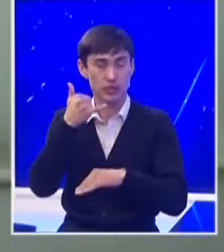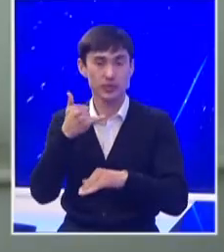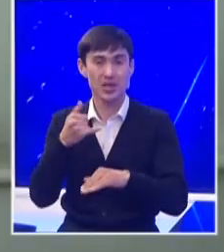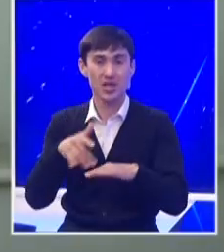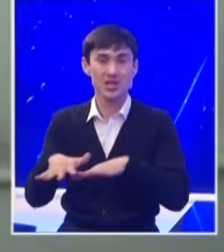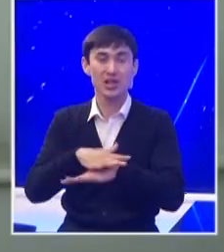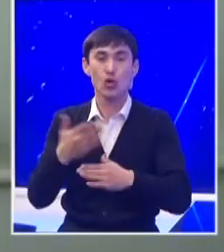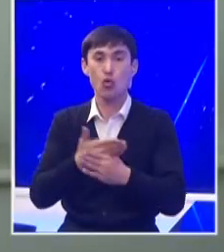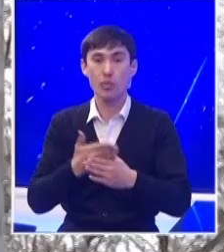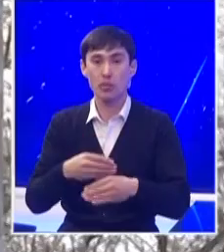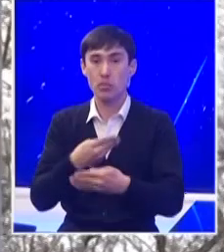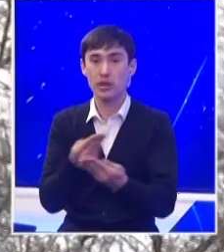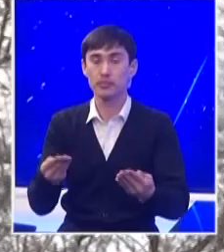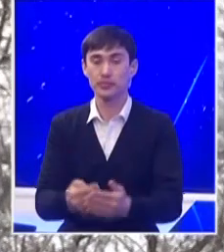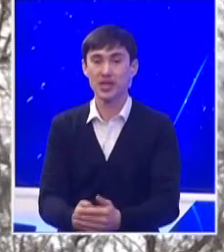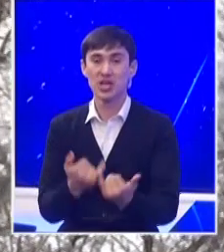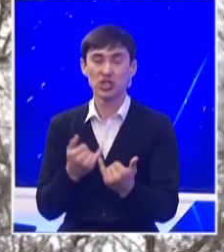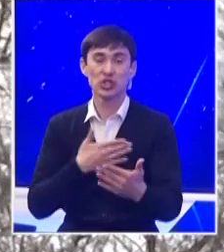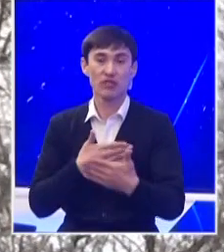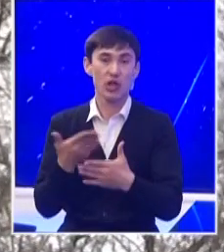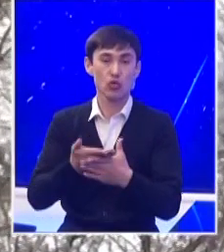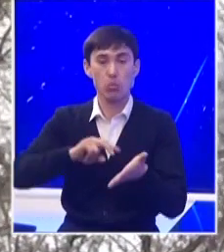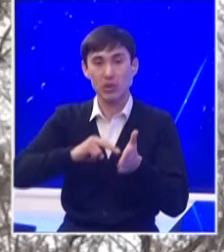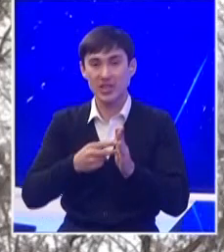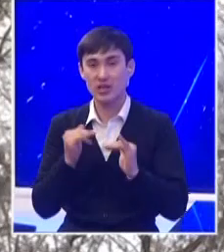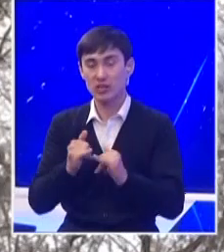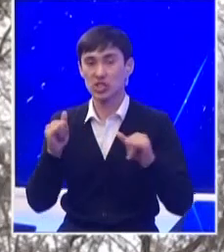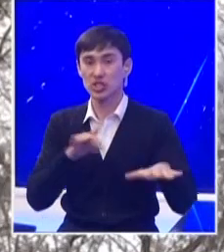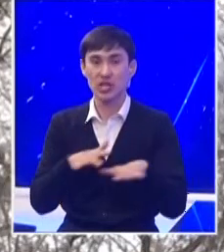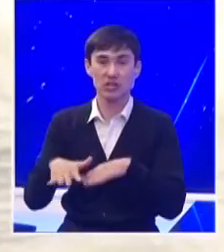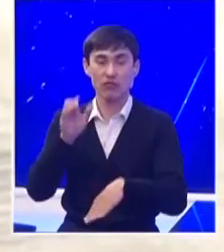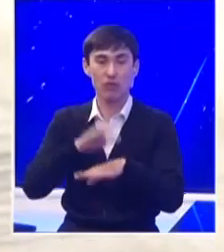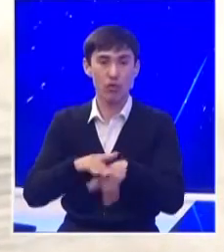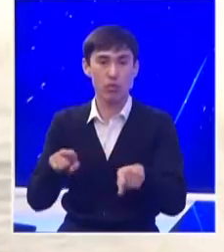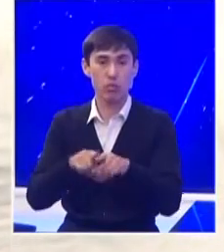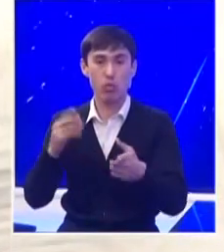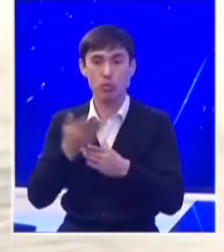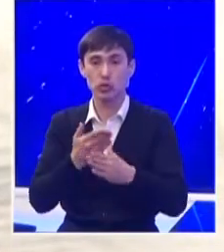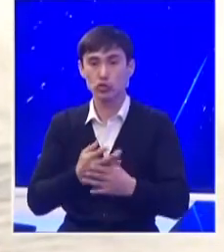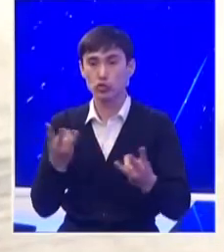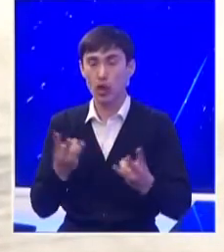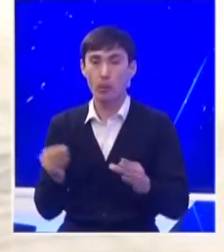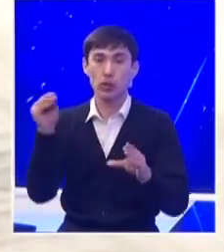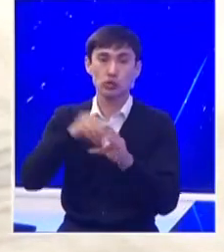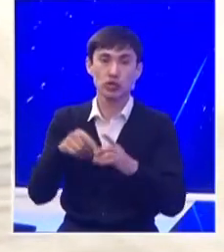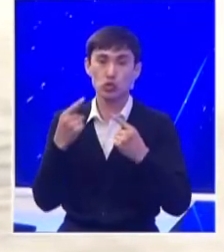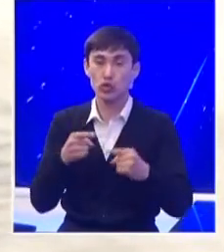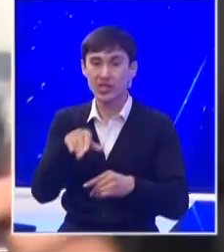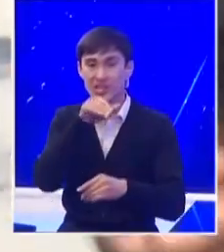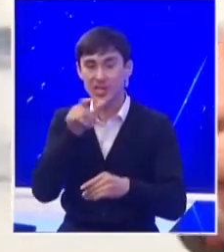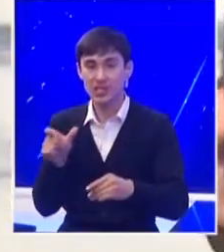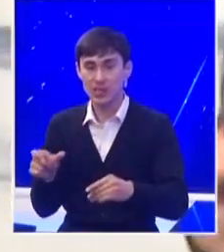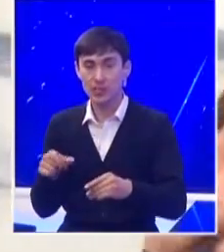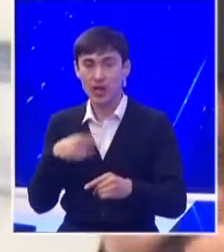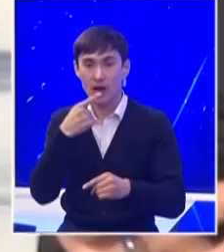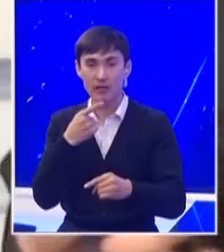Ельге Кумикберди. Сейчас волонтеры планируют расширить деятельность фонда, ведь к помощи нуждающимся подключились и другие текелийцы.